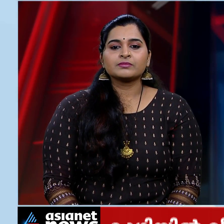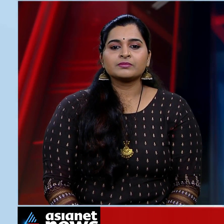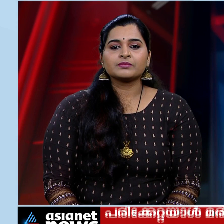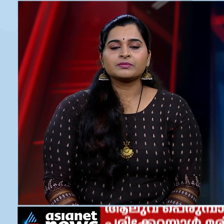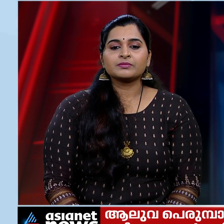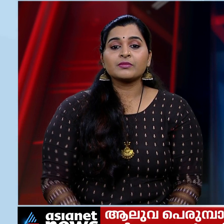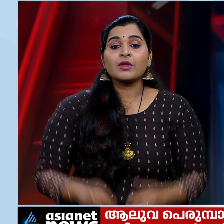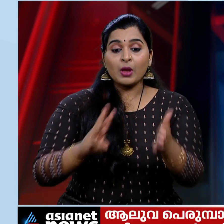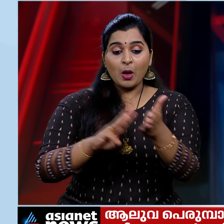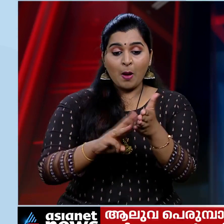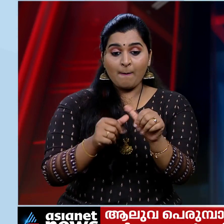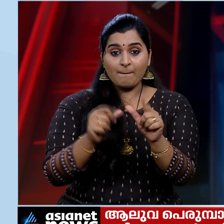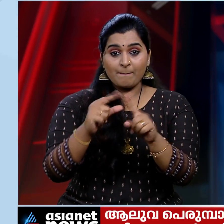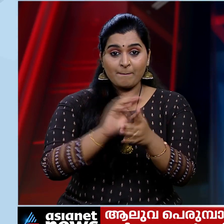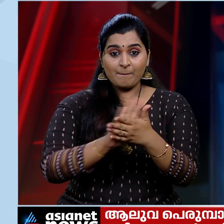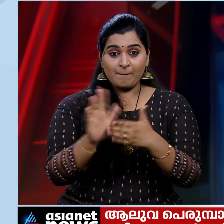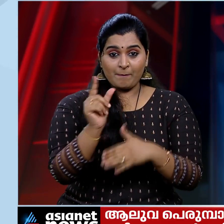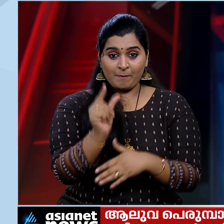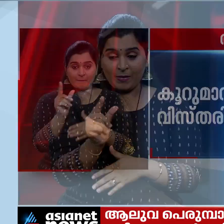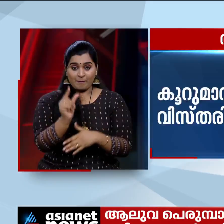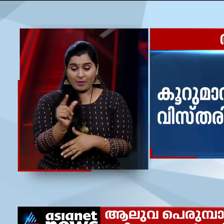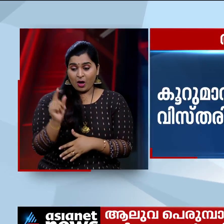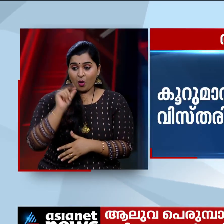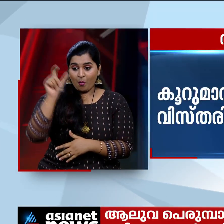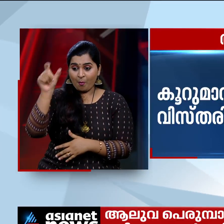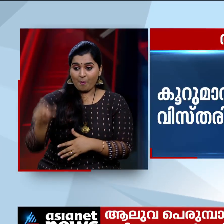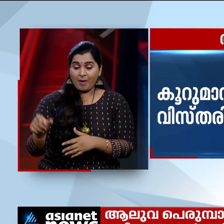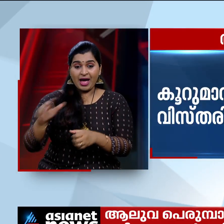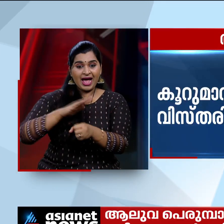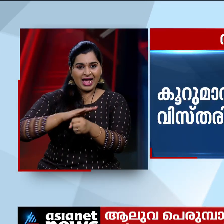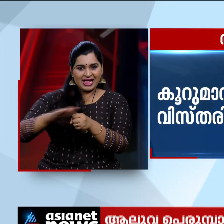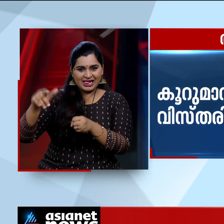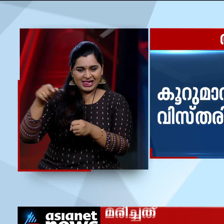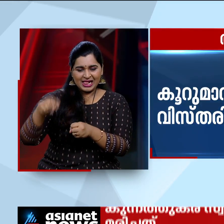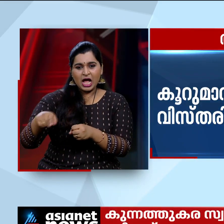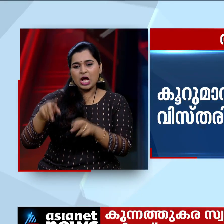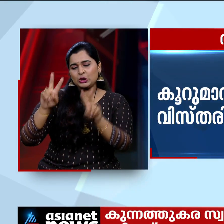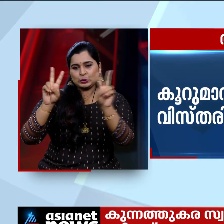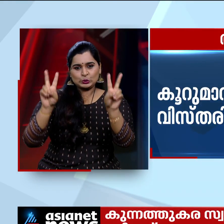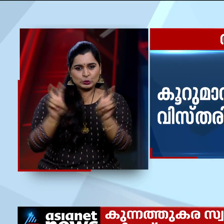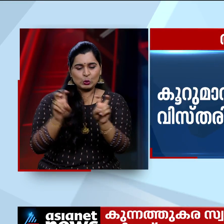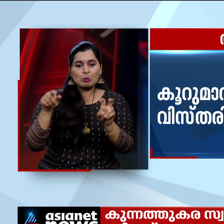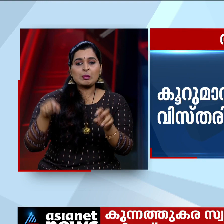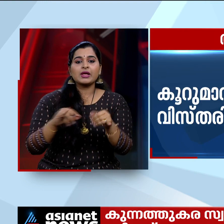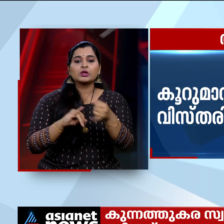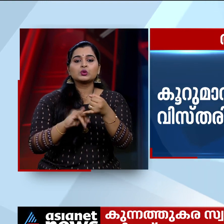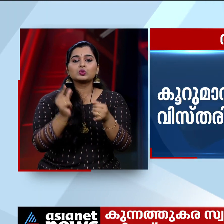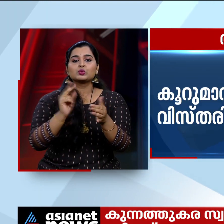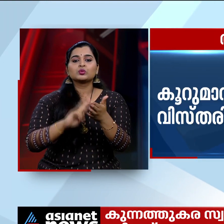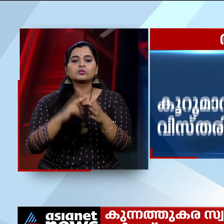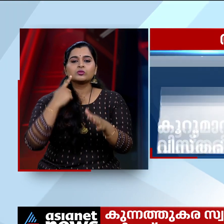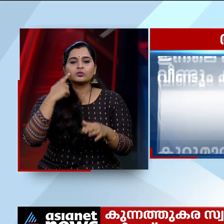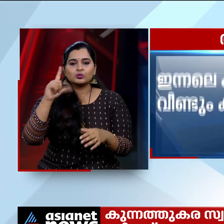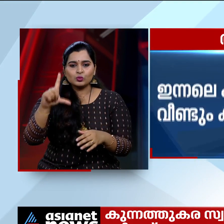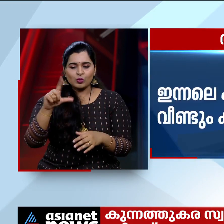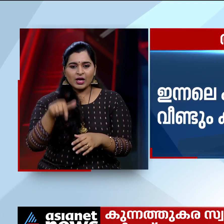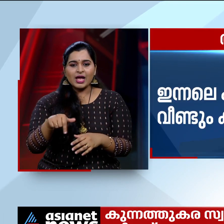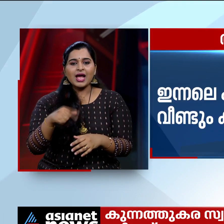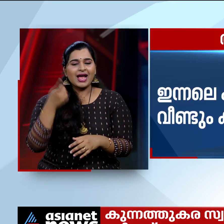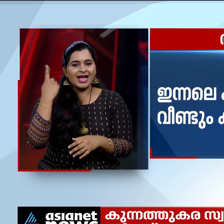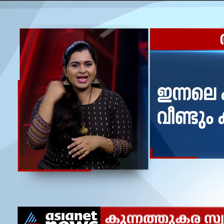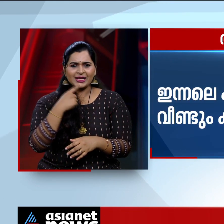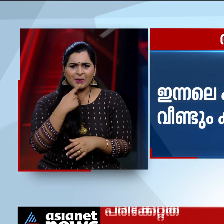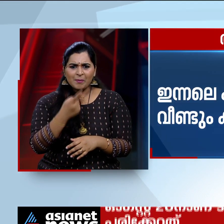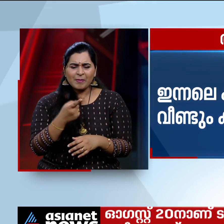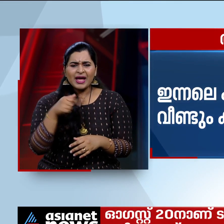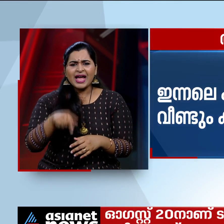അട്ടപ്പാടി മധു കൊലക്കേസിൽ കൂറുമാറിയ 29 സാക്ഷി സുനിൽകുമാറിനെ വീണ്ടും വിസ്തരിച്ച് മണ്ണാർക്കാട് SC/ST വിചാരണ കോടതി. ഇന്നലെ കാണിച്ച